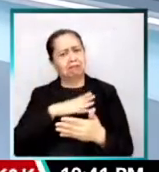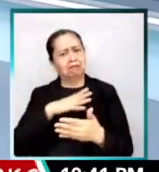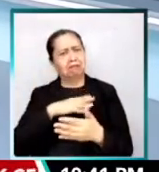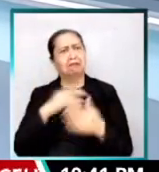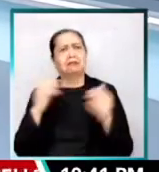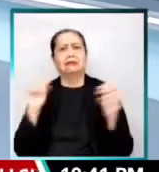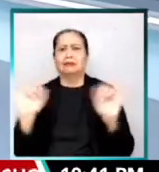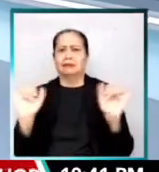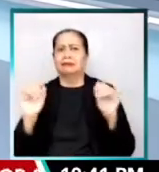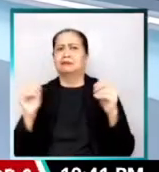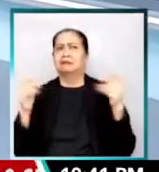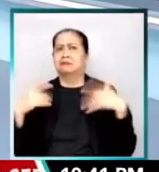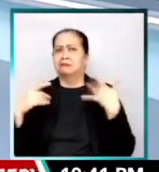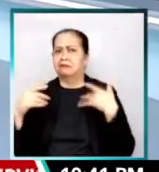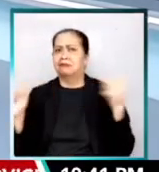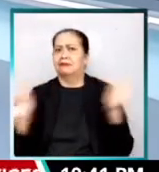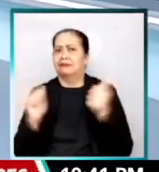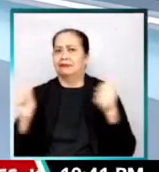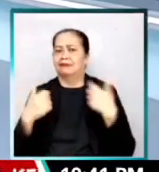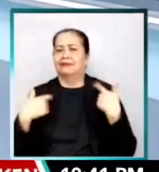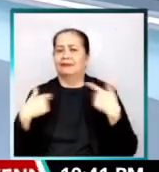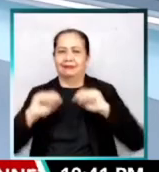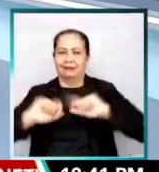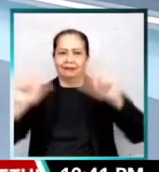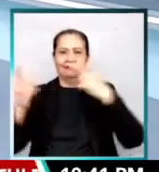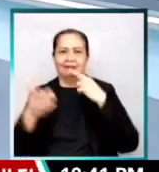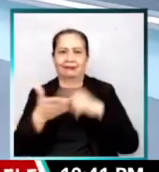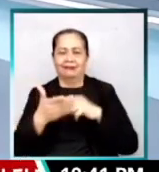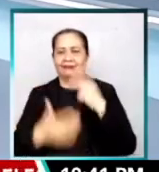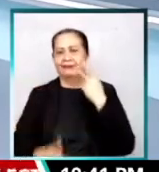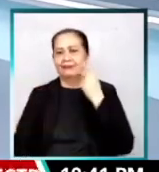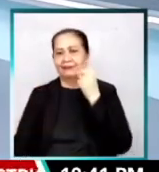panahon. May live report si Katrina Son. Katrina!